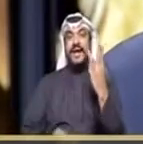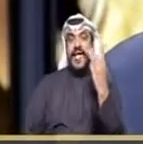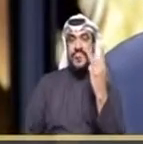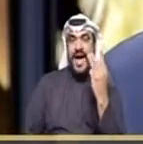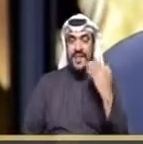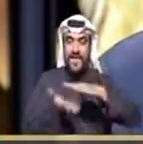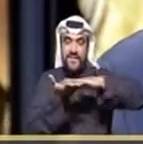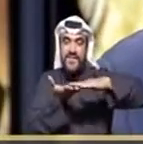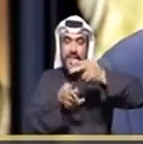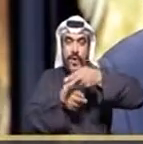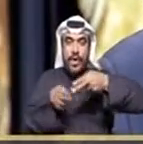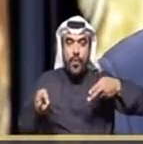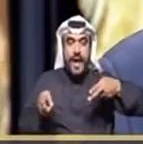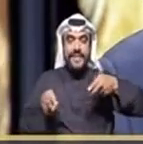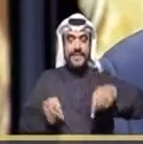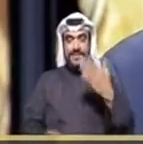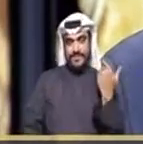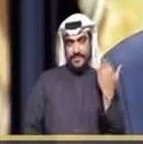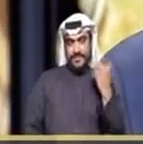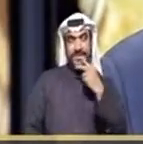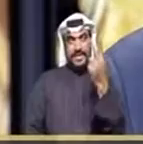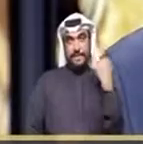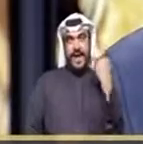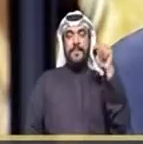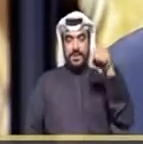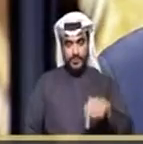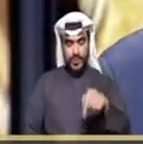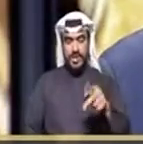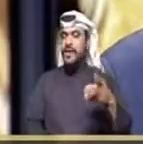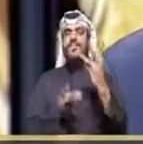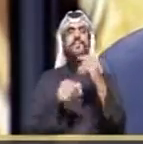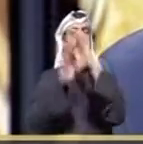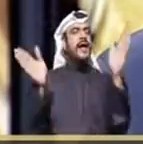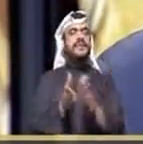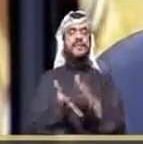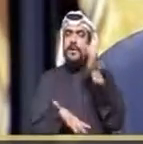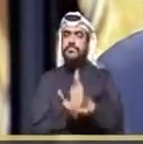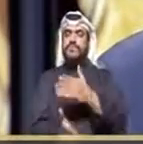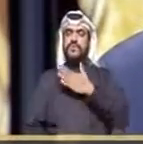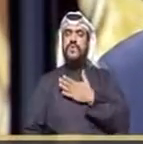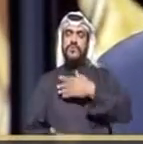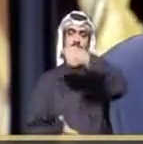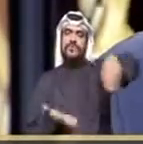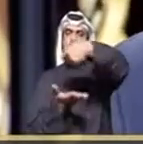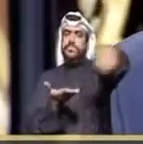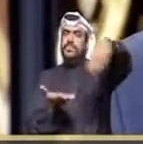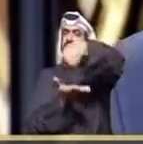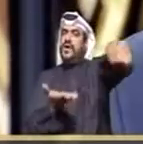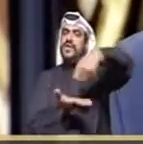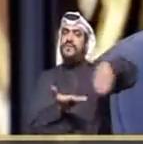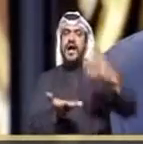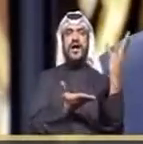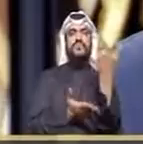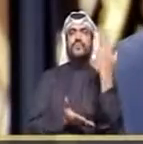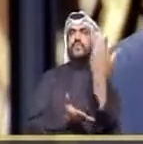الذي تم في الكويت في قبل عامين، وصلت نسبة حشد الموارد وإيفاء